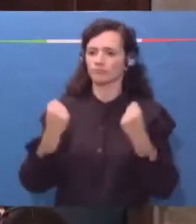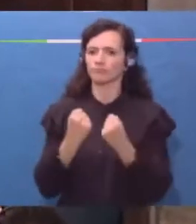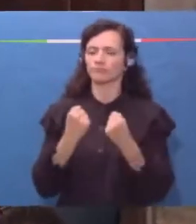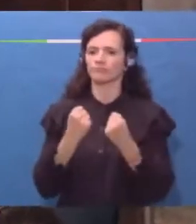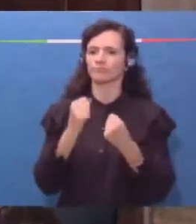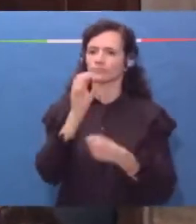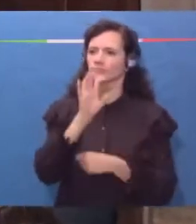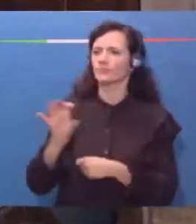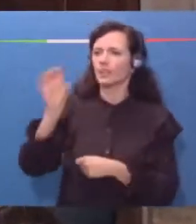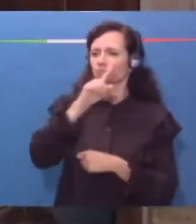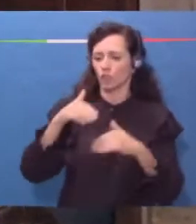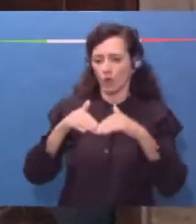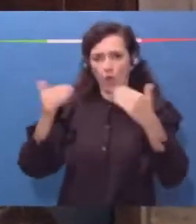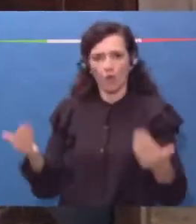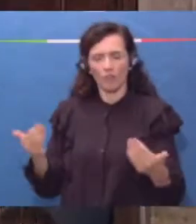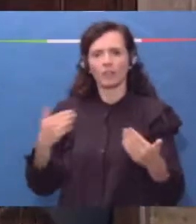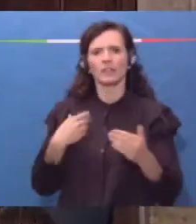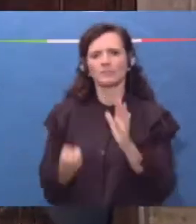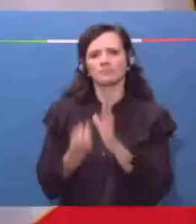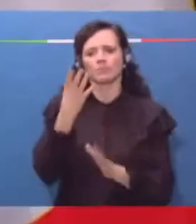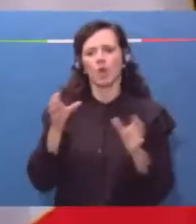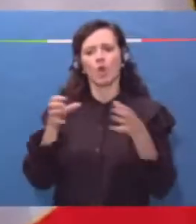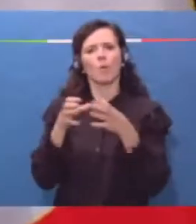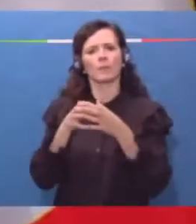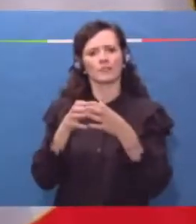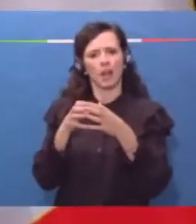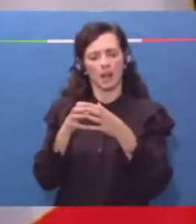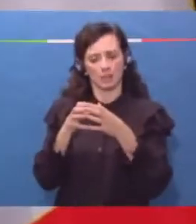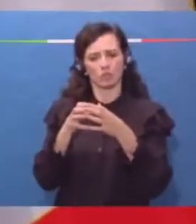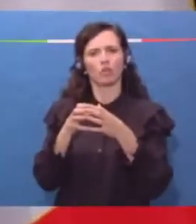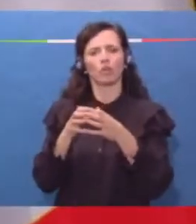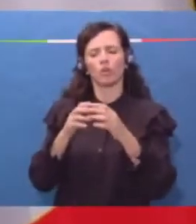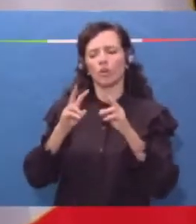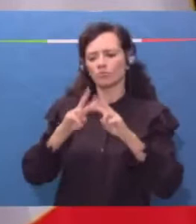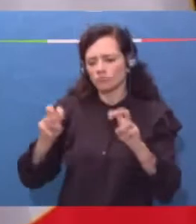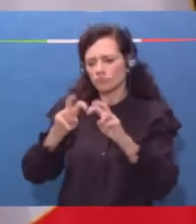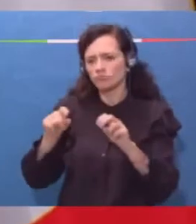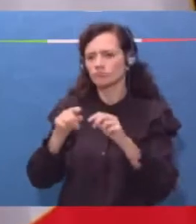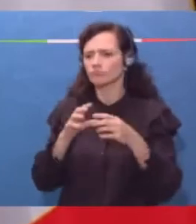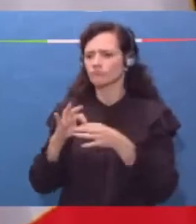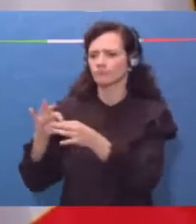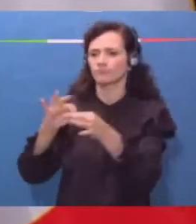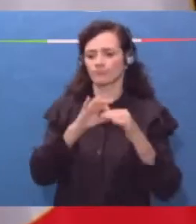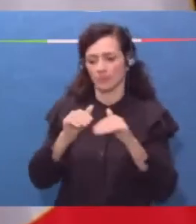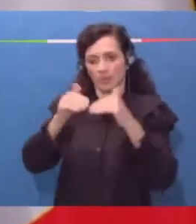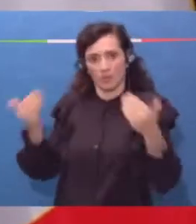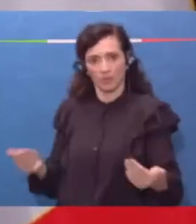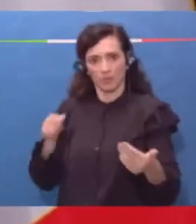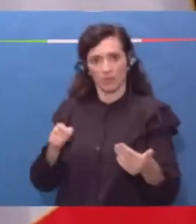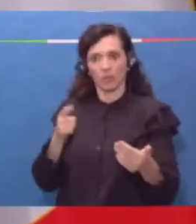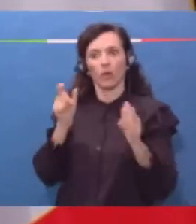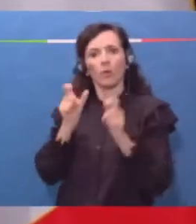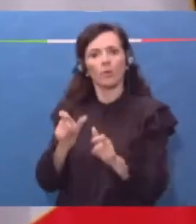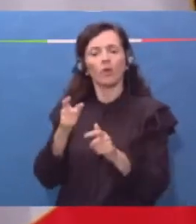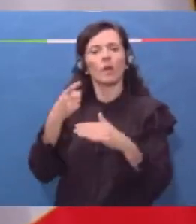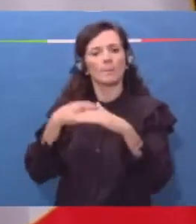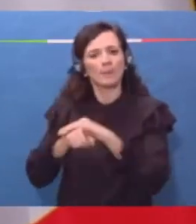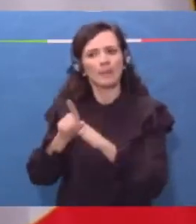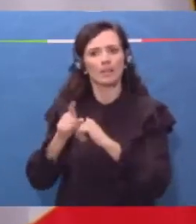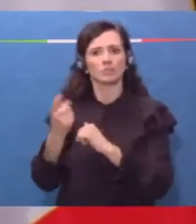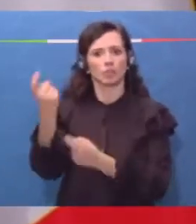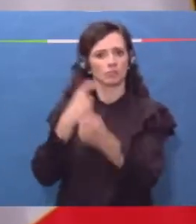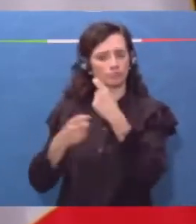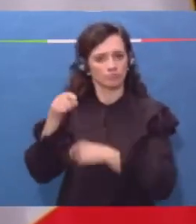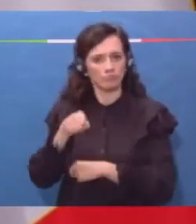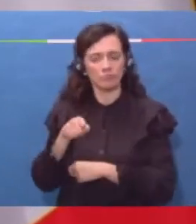confine, prevediamo un comitato di cooperazione transfrontaliera. In ambito migratorio, riconosciamo